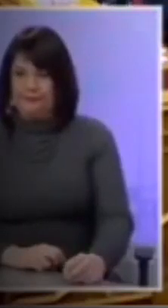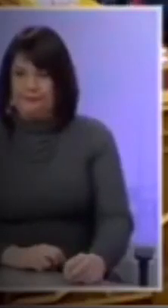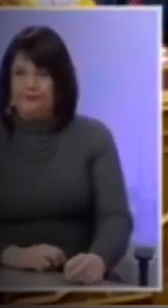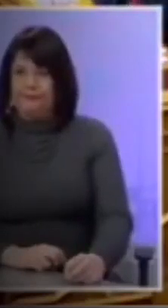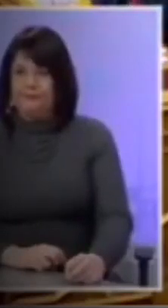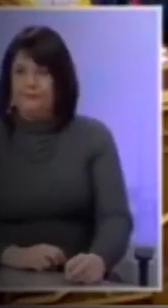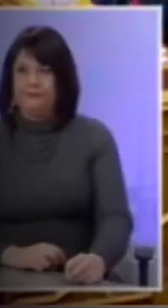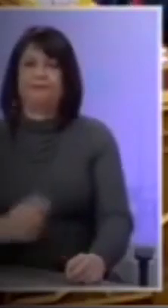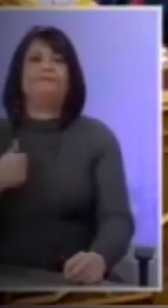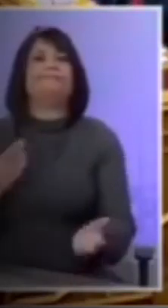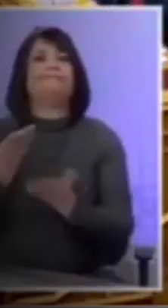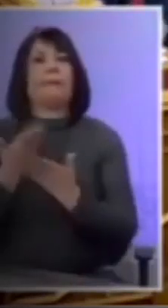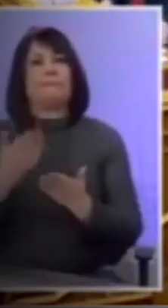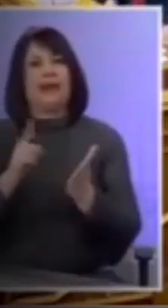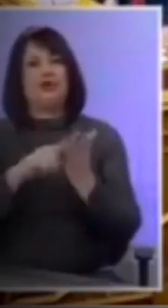τροπολογία που κατέθεσα